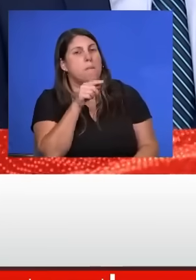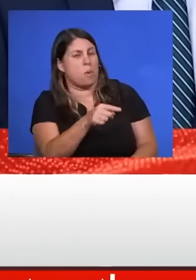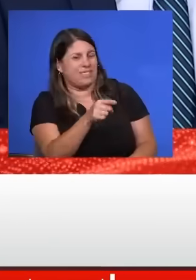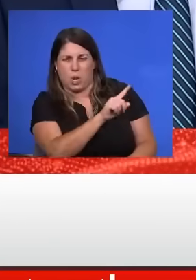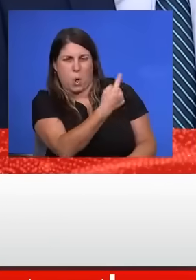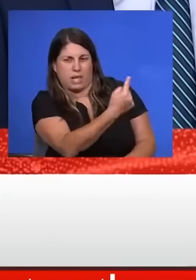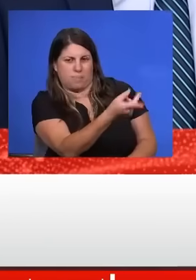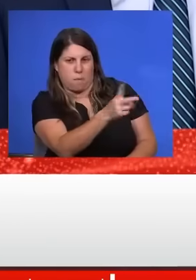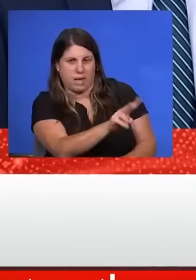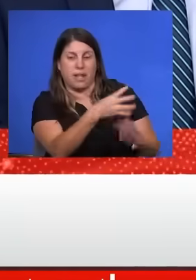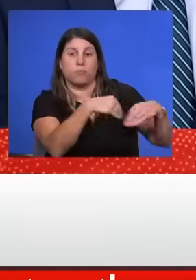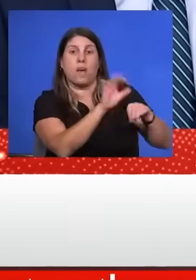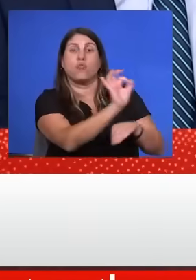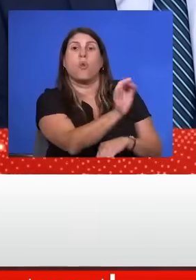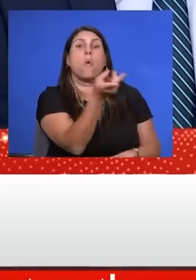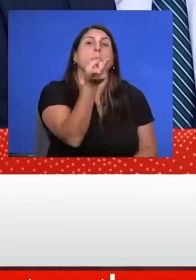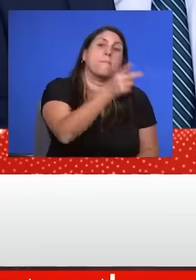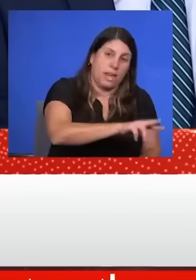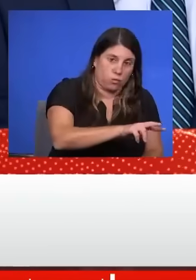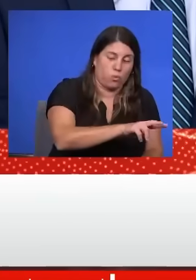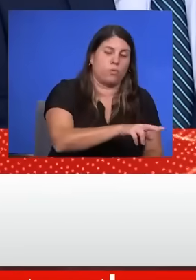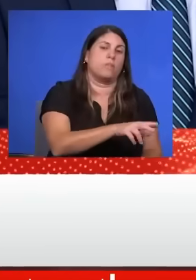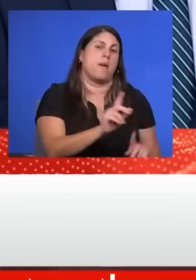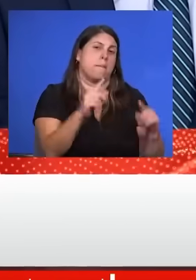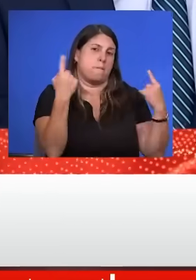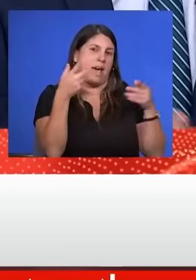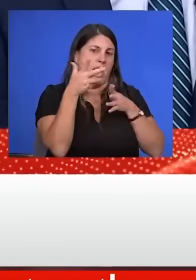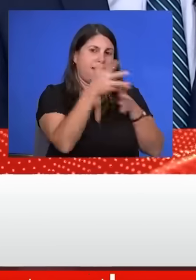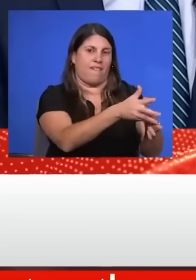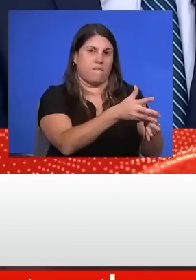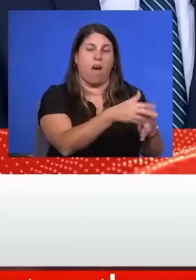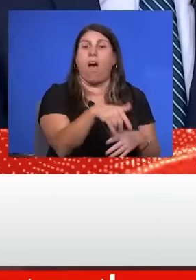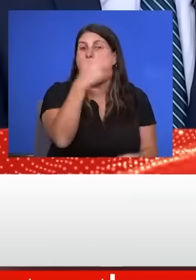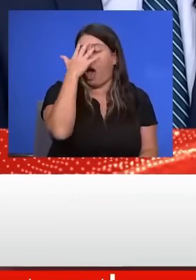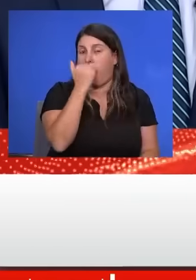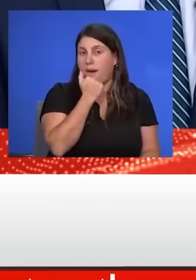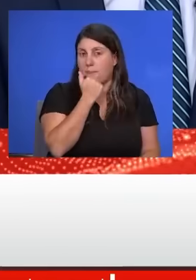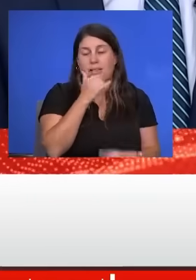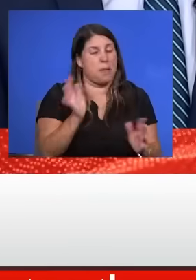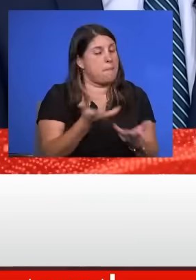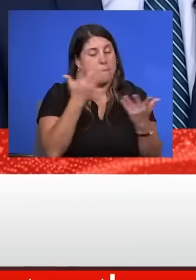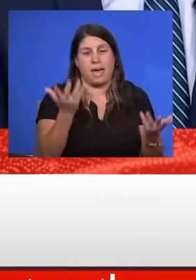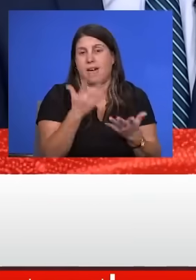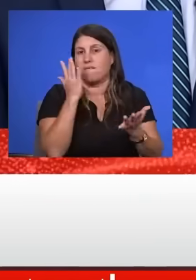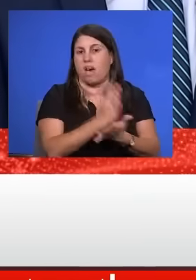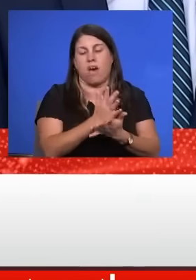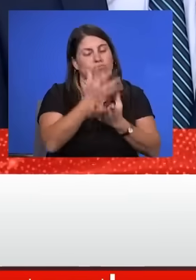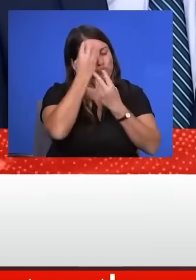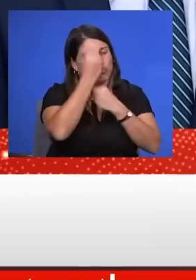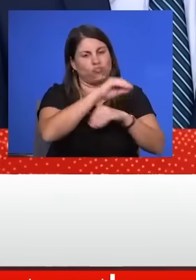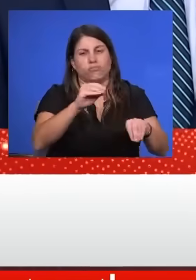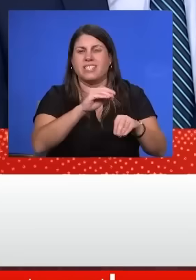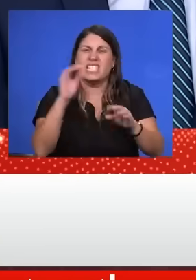שלו שנהרגו באירוע הזה, וחמאס ממהר כבר להוציא הודעת גינוי רשמית